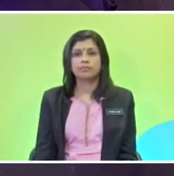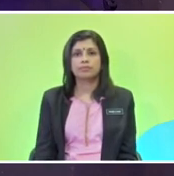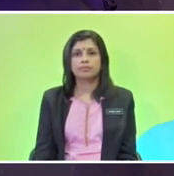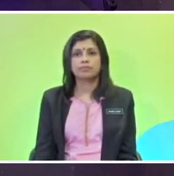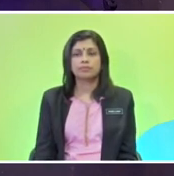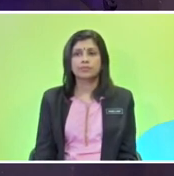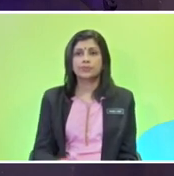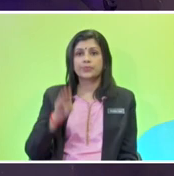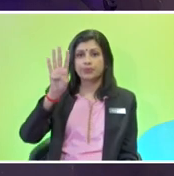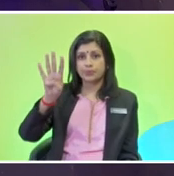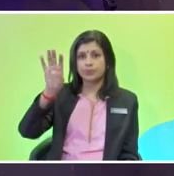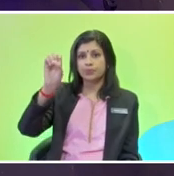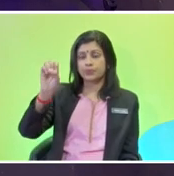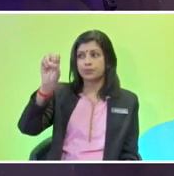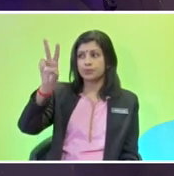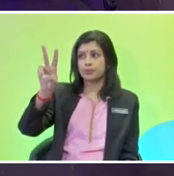Tambah.